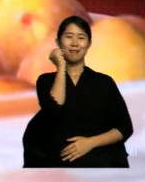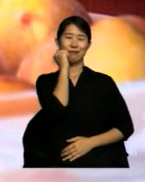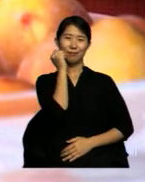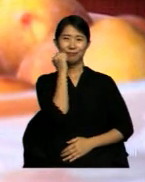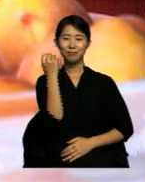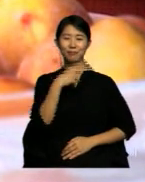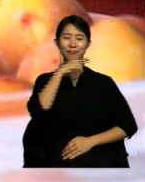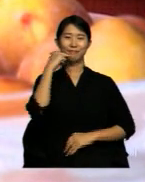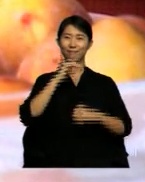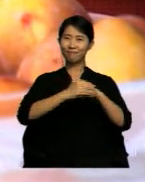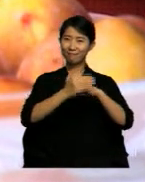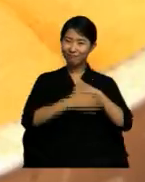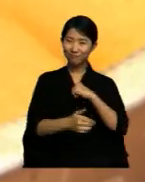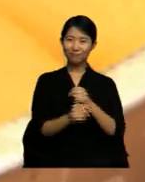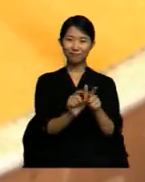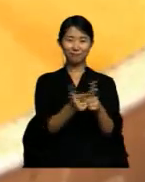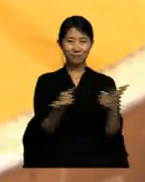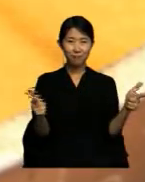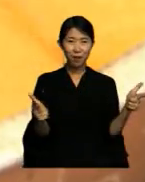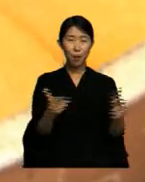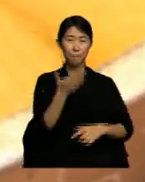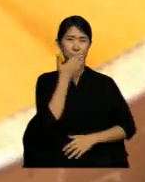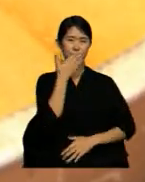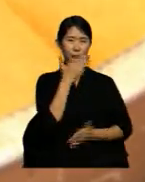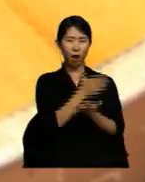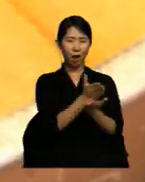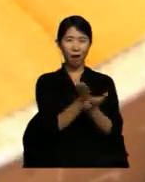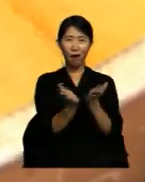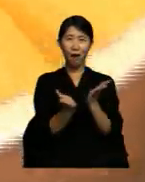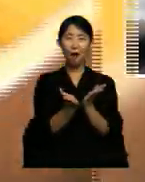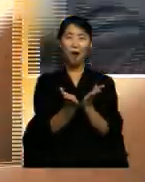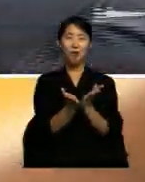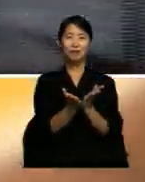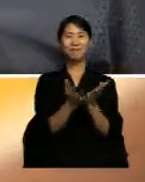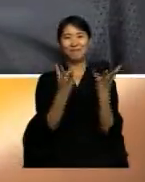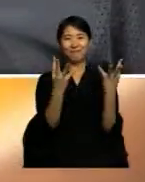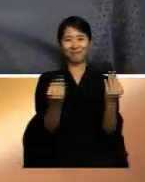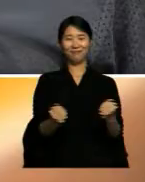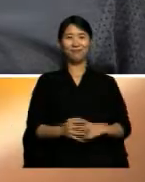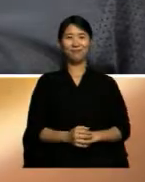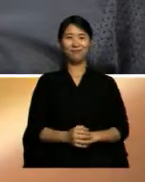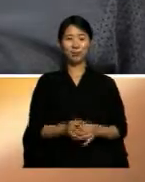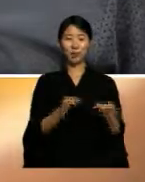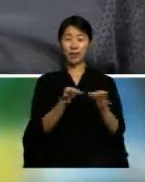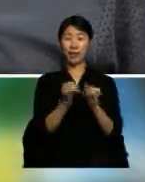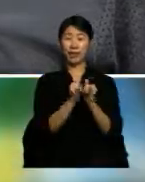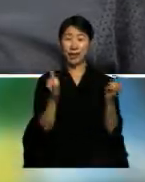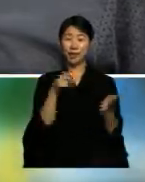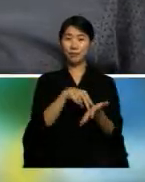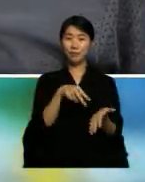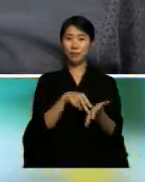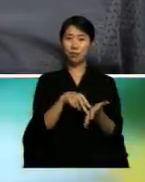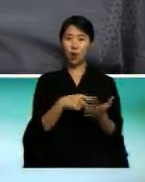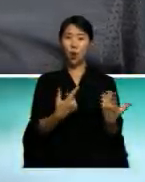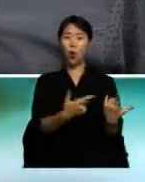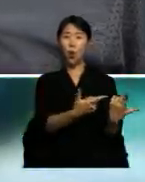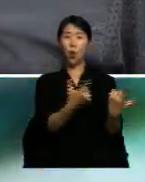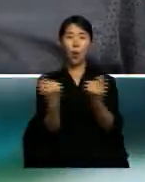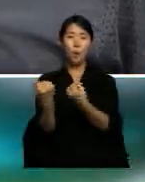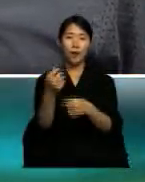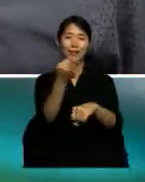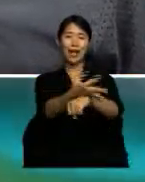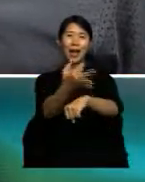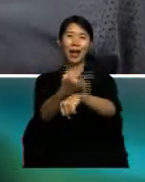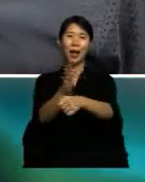과일과 먹거리 등 도심 소비자들의 입맛을 겨냥하고 있습니다. 이거 상인들끼리 그 공동 구매를 해가지고 물건이 좀